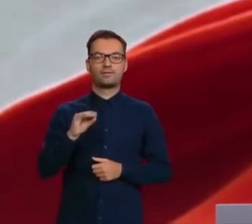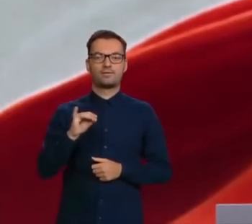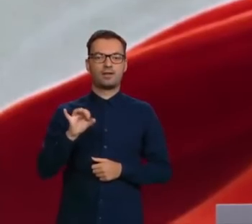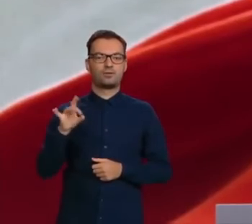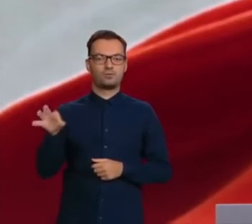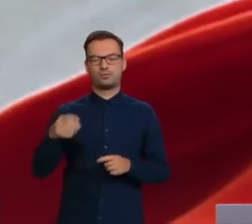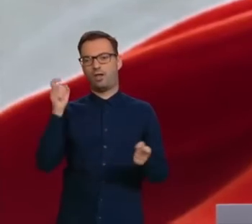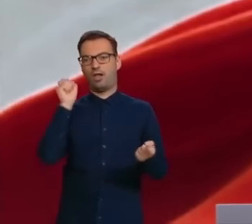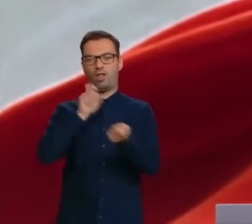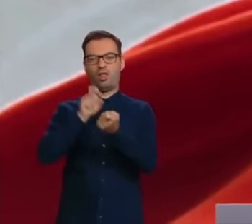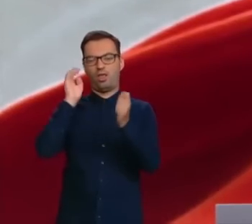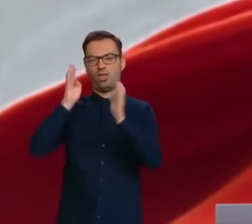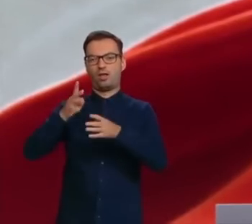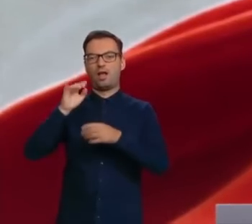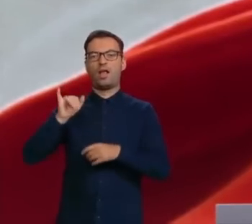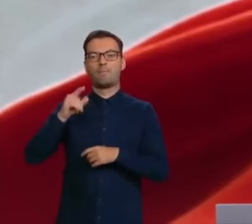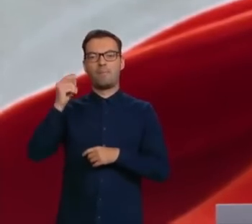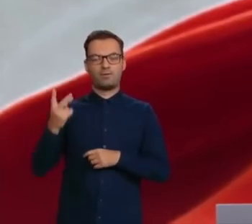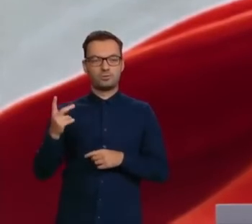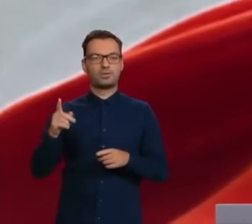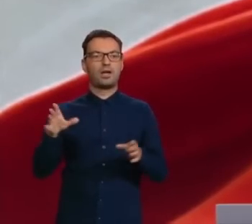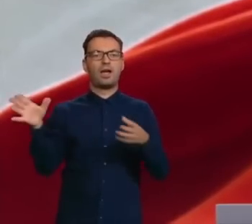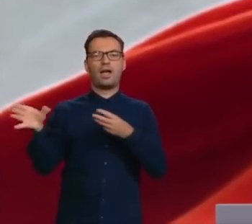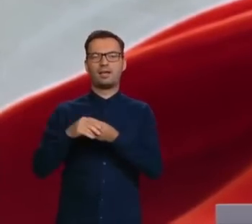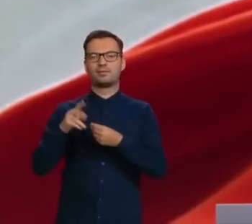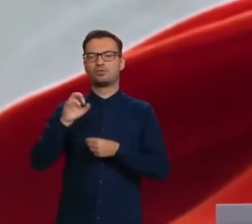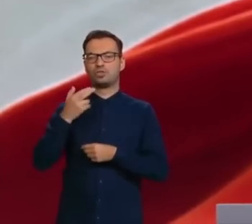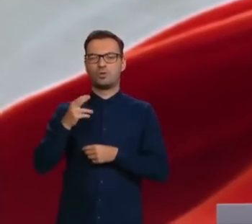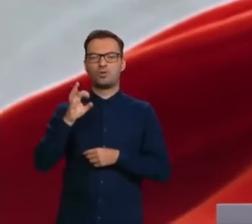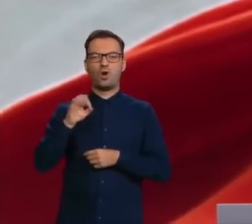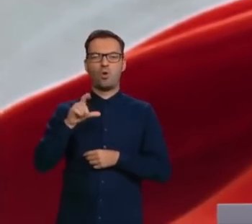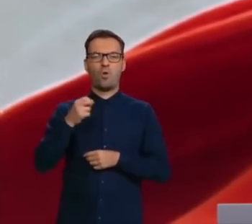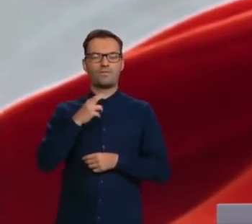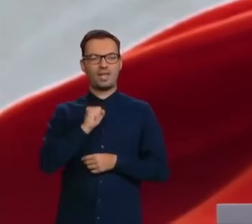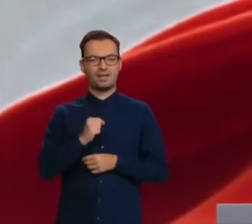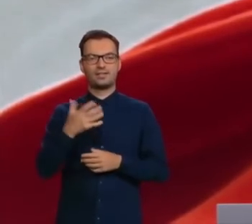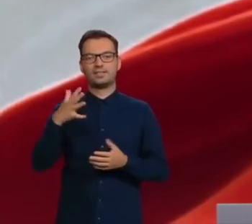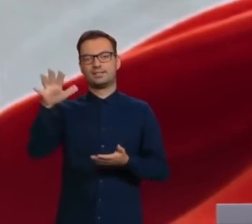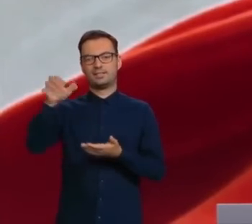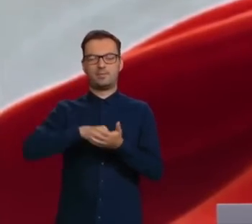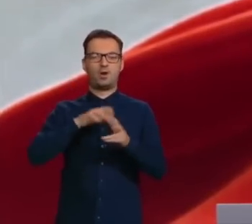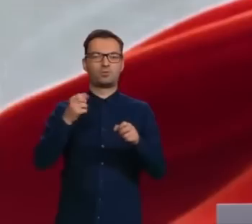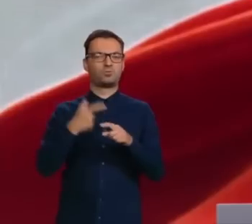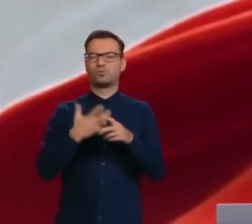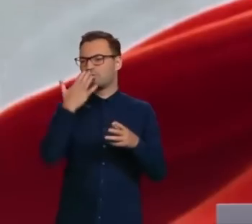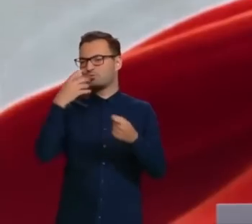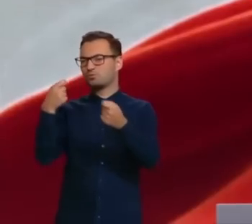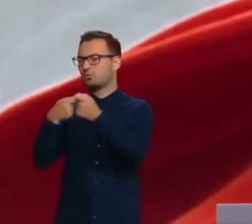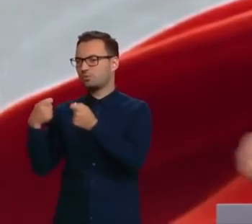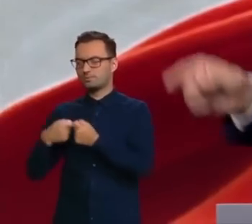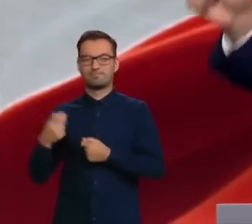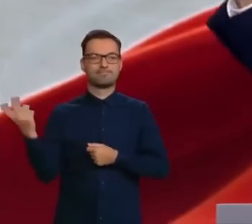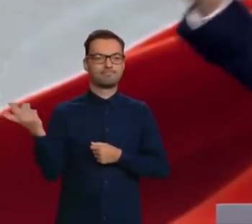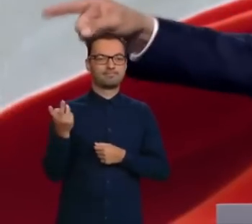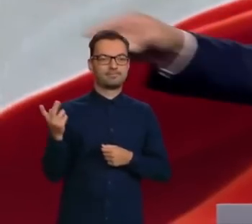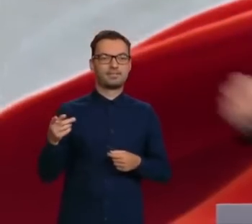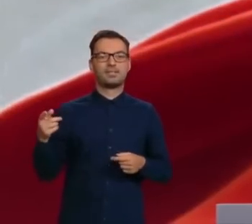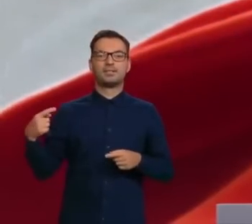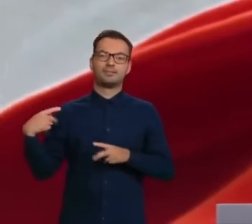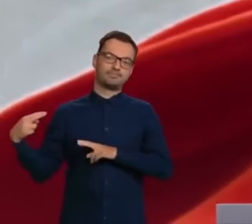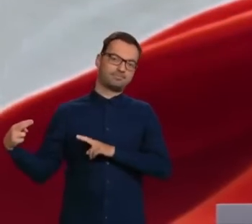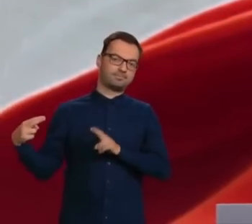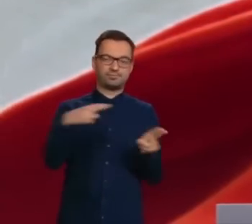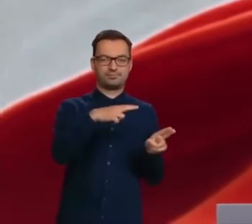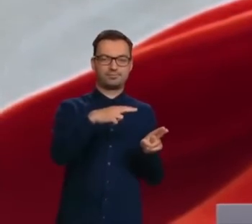szkaluje Jana Pawła II, z Szymonem Hołownią, który chce odebrać 800+. I ci to tak naprawdę głos